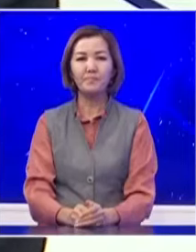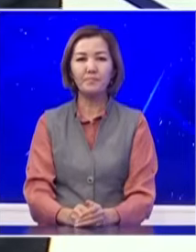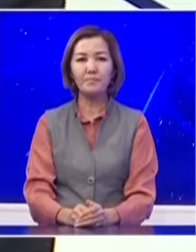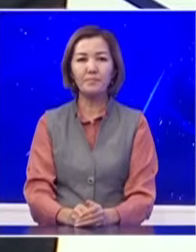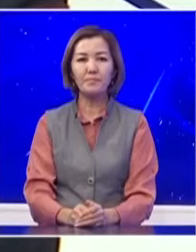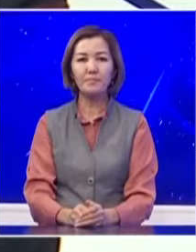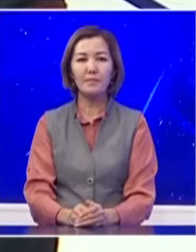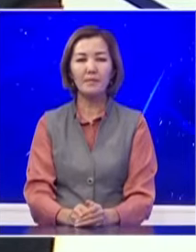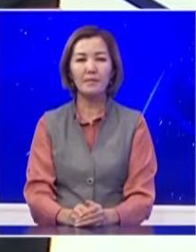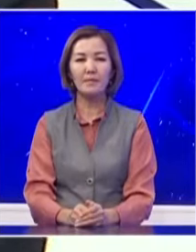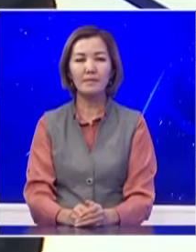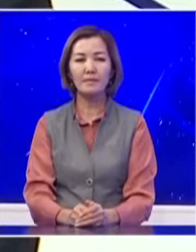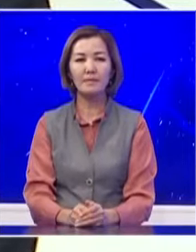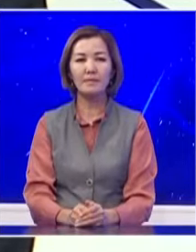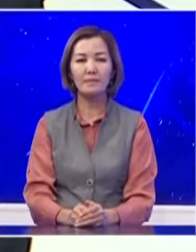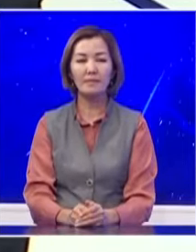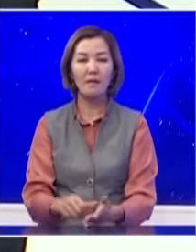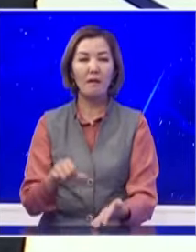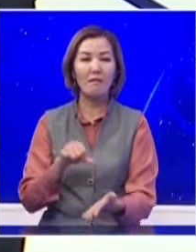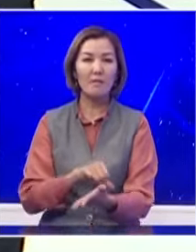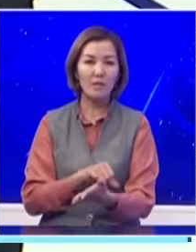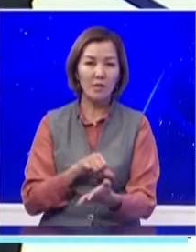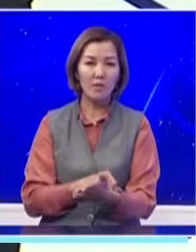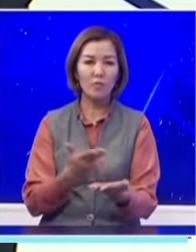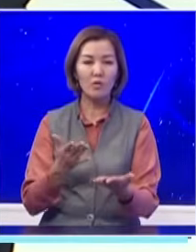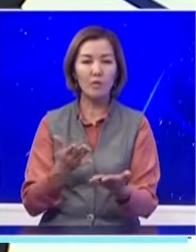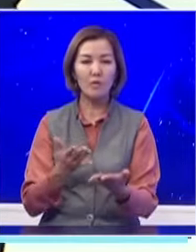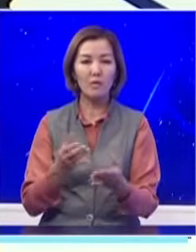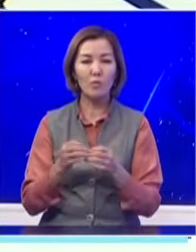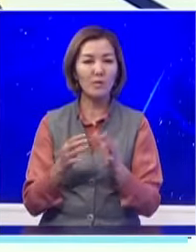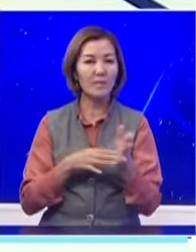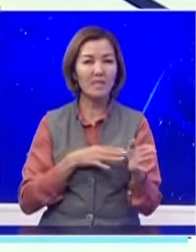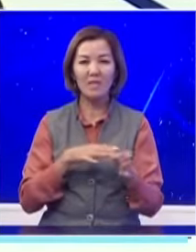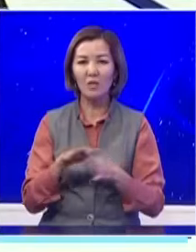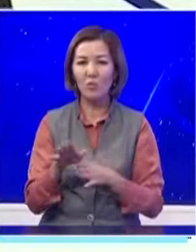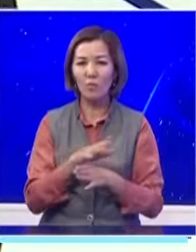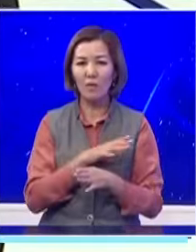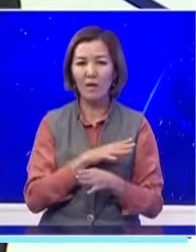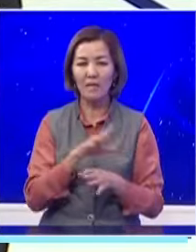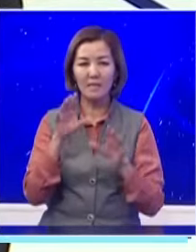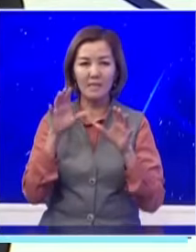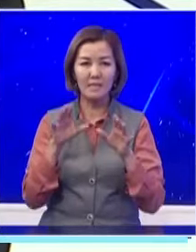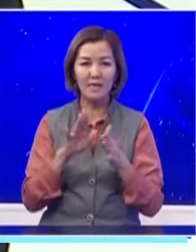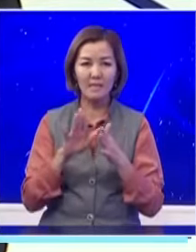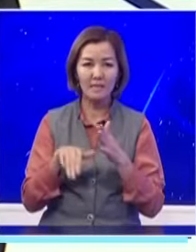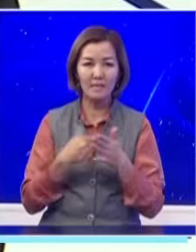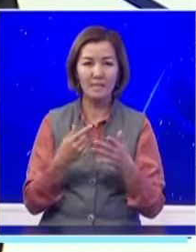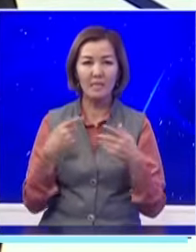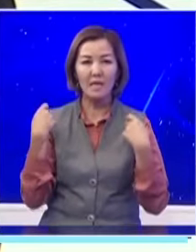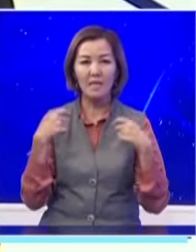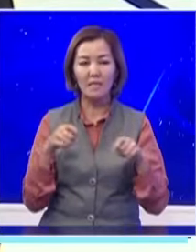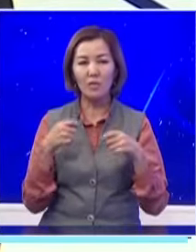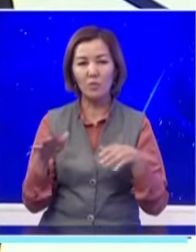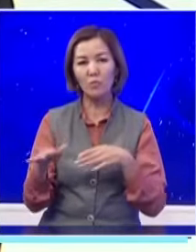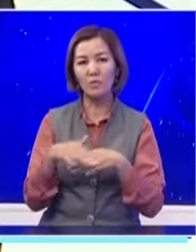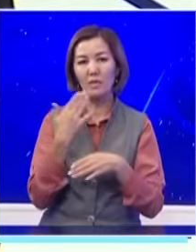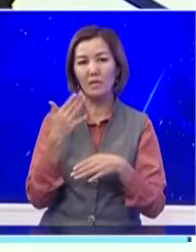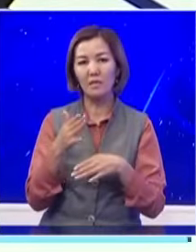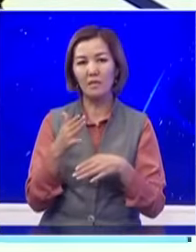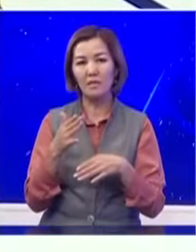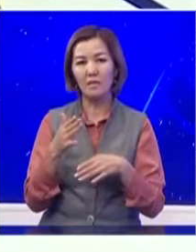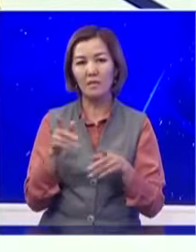Ел басшылығы өзі нашақорлықтың және кәмілетке толмағандарды есірткінің заңсыз айналымына тартудың